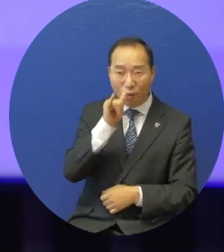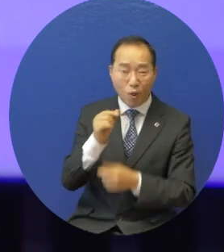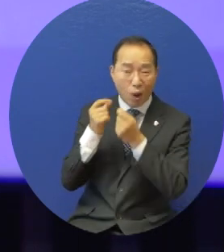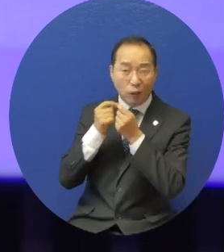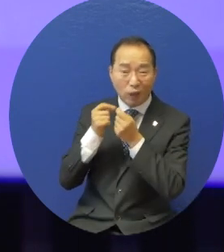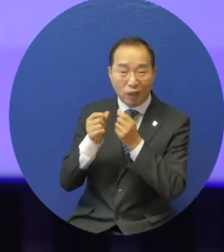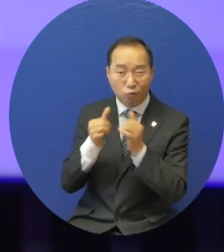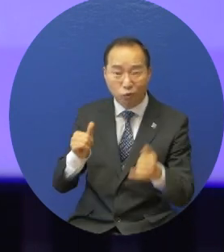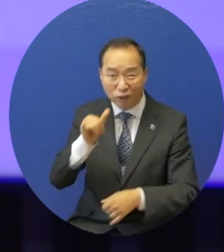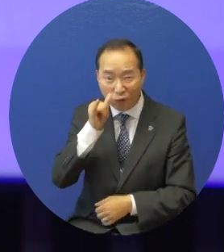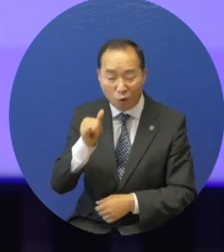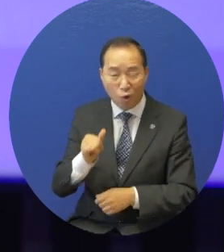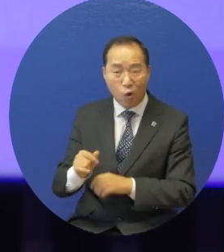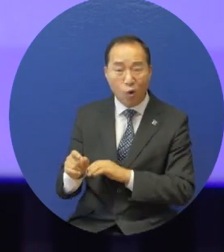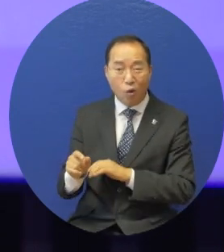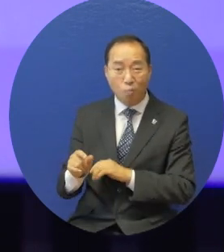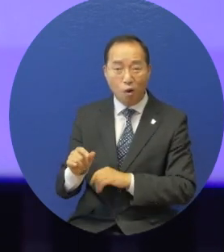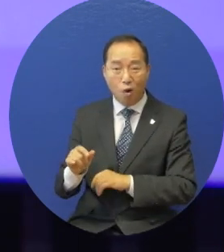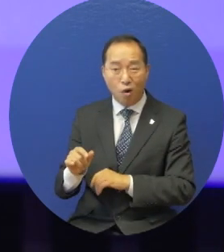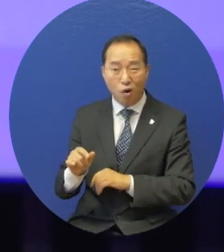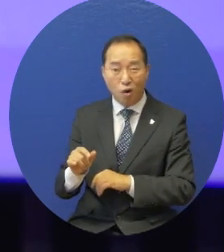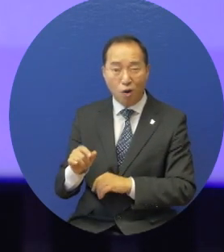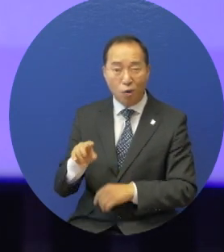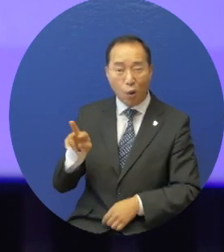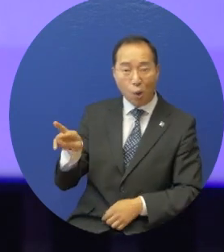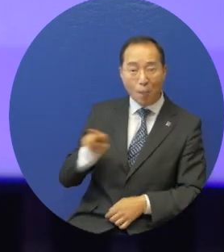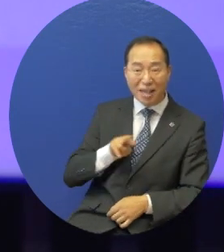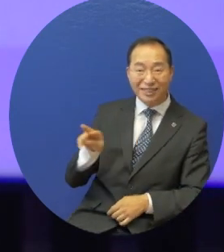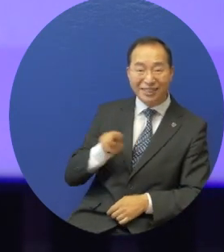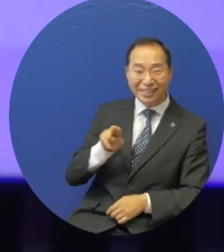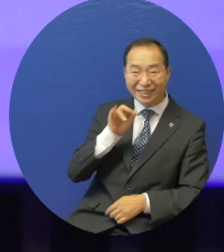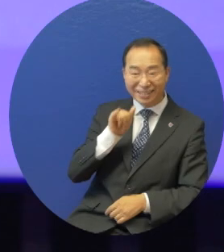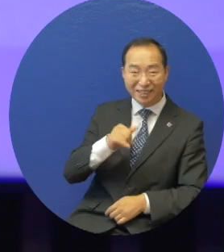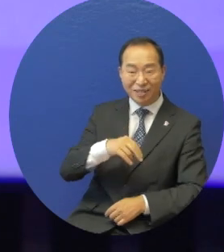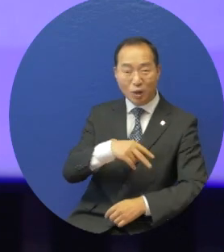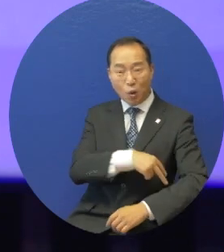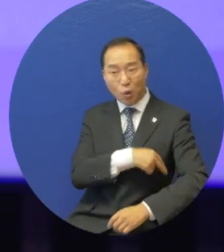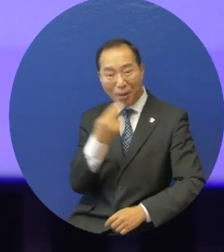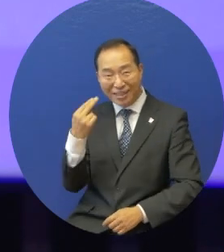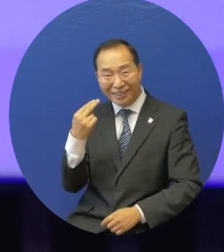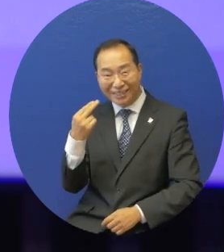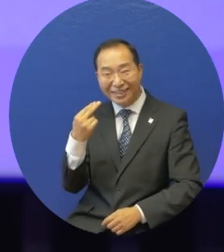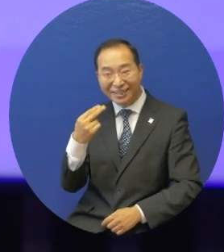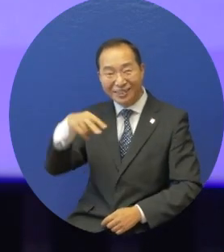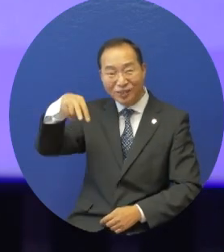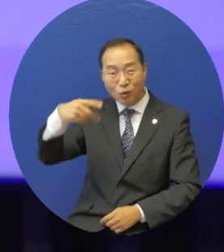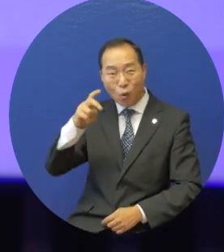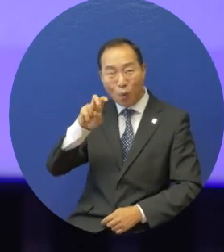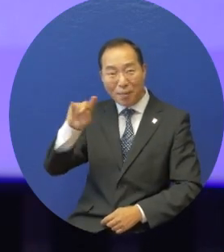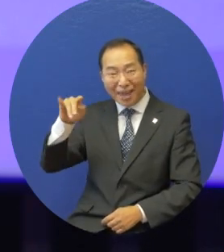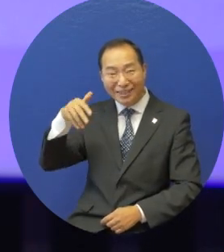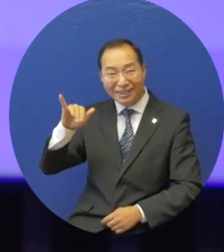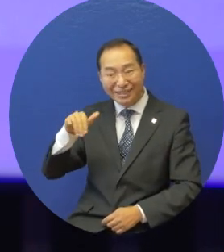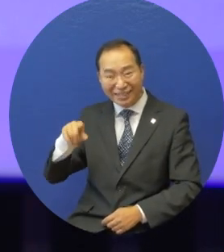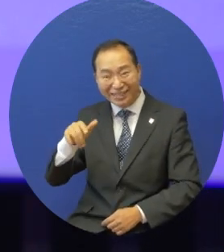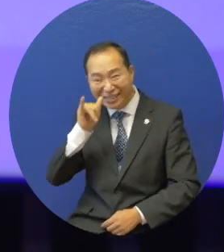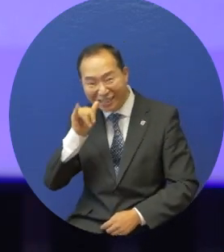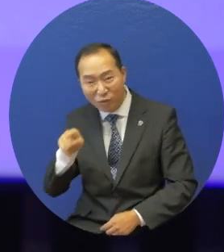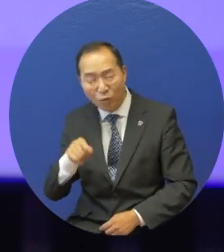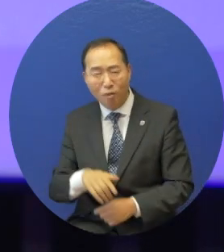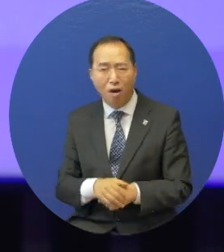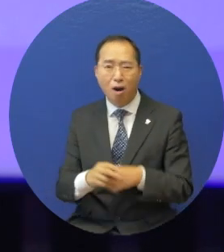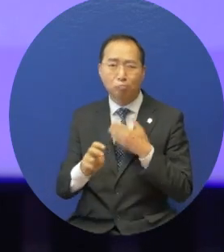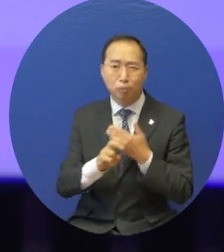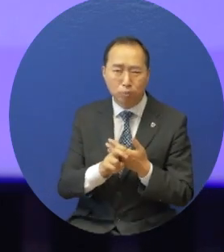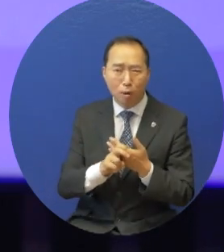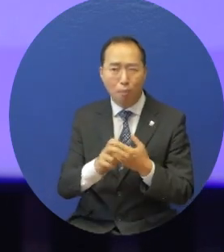다음에 사기꾼 소매치기 표랑도라고 합니다. 들어보시지 않았을 겁니다. 표랑도가 소매치기의 용어예요. 그런 식으로